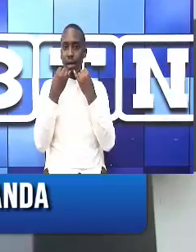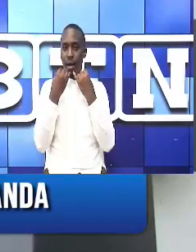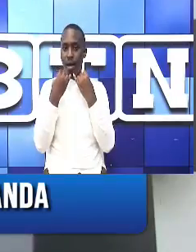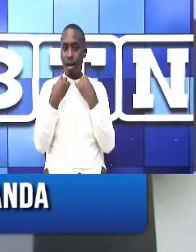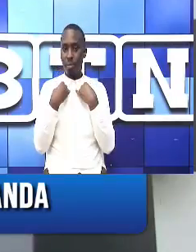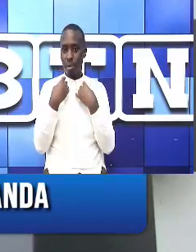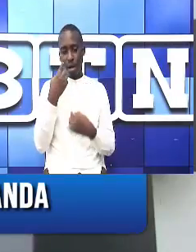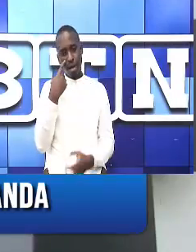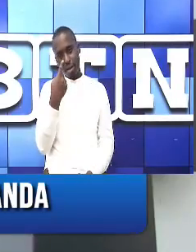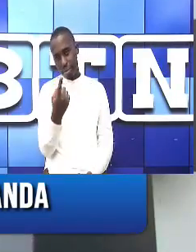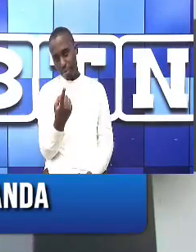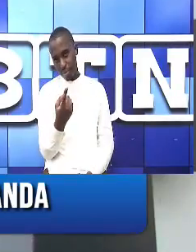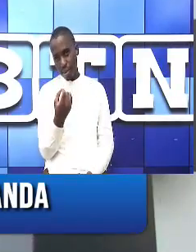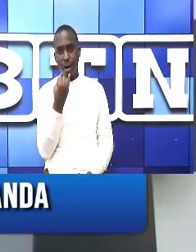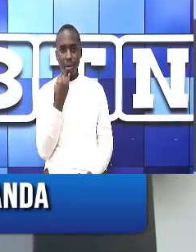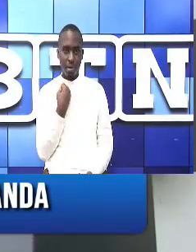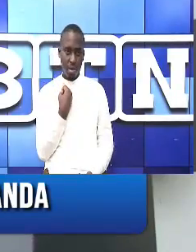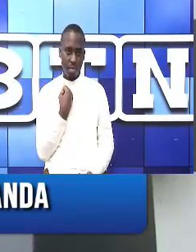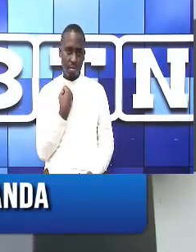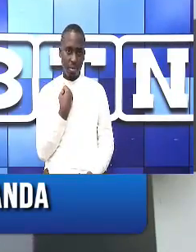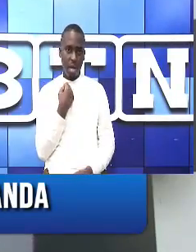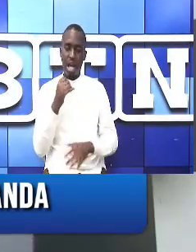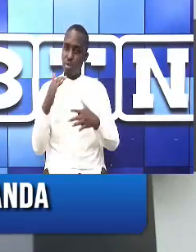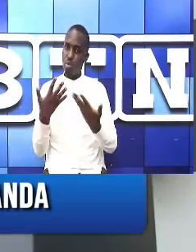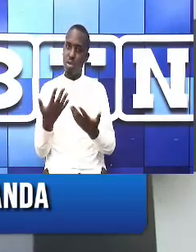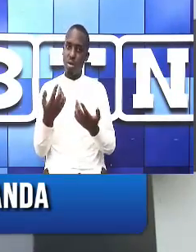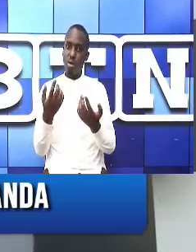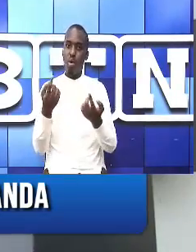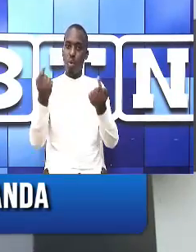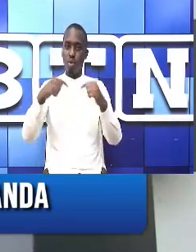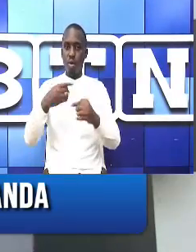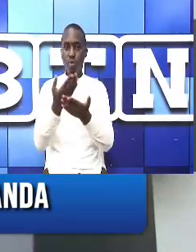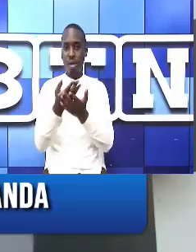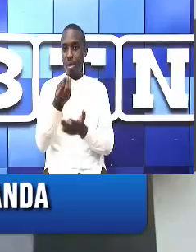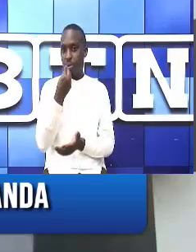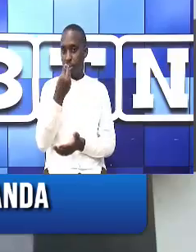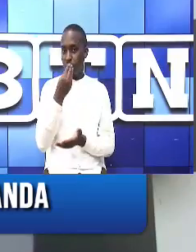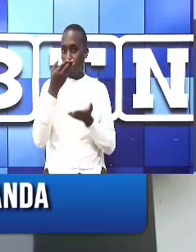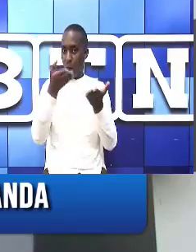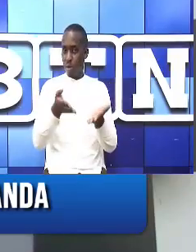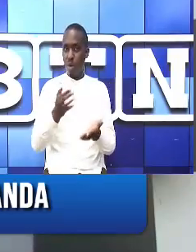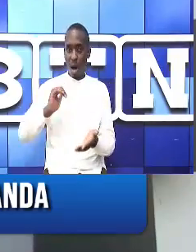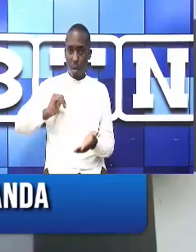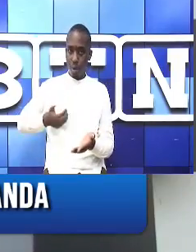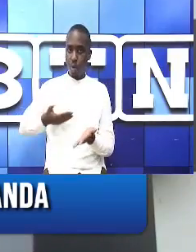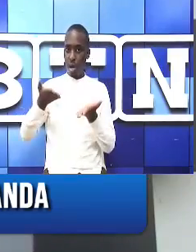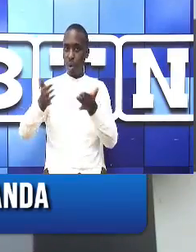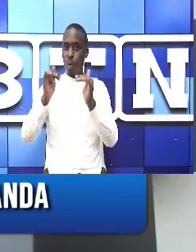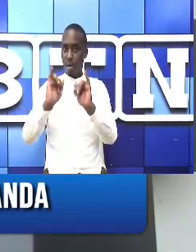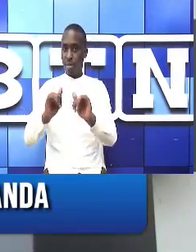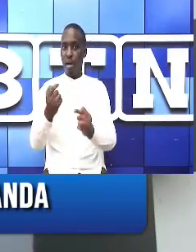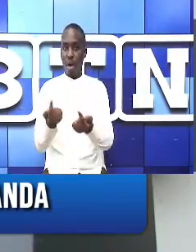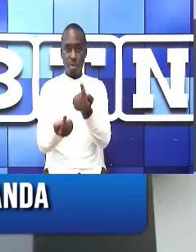kundeba aranyitegereza arambye ati si ubundi ubuze unyaka ibiryo hano hari umugore wawe ubasize